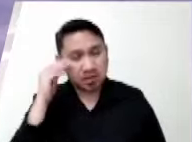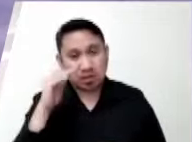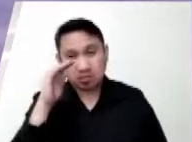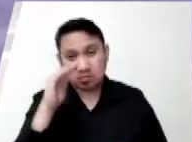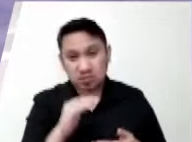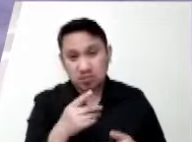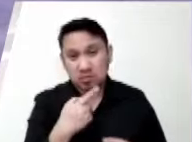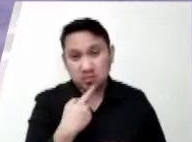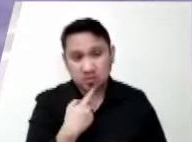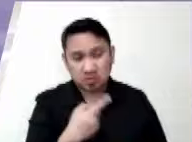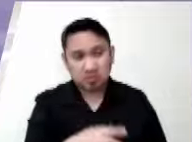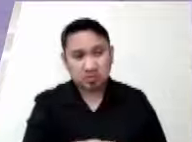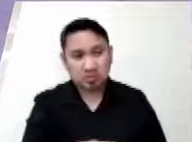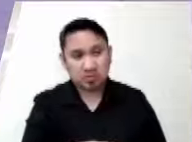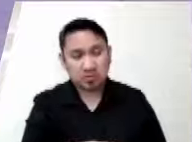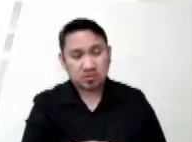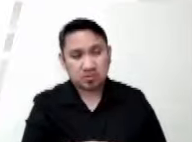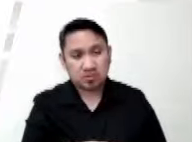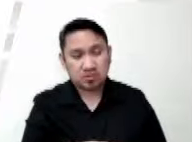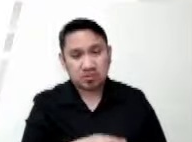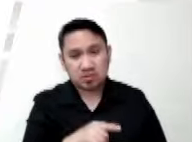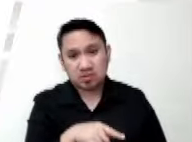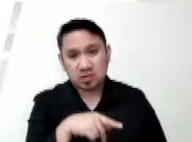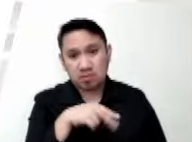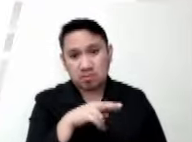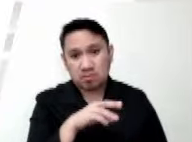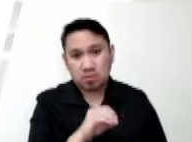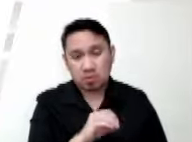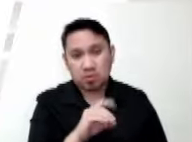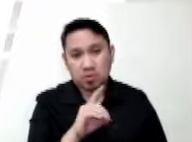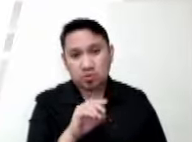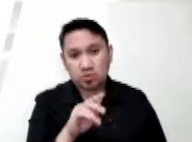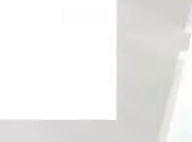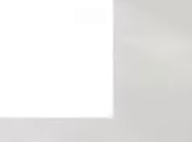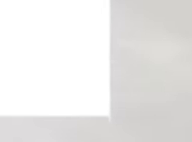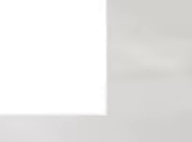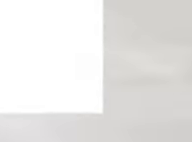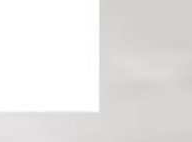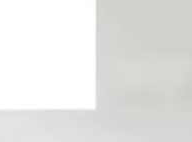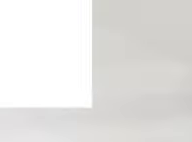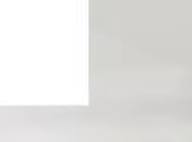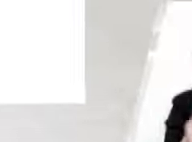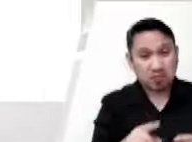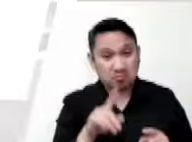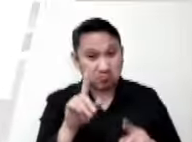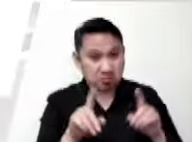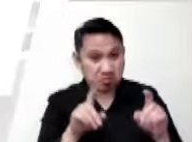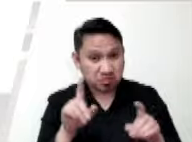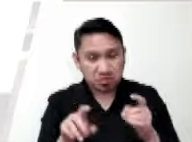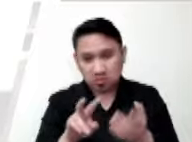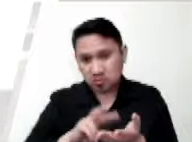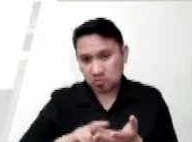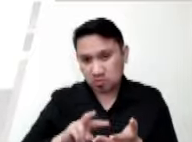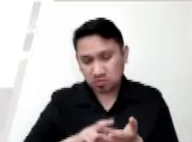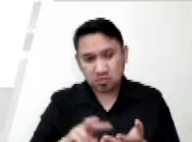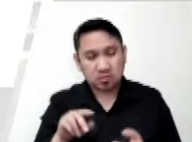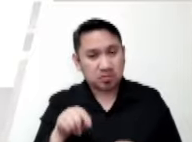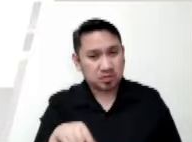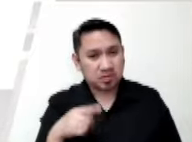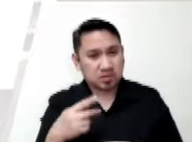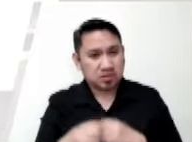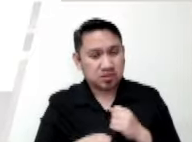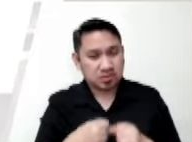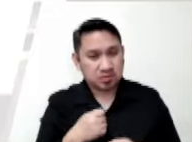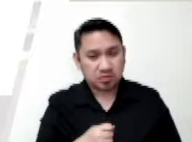nagsabing sila ay Pro Duterte ang tanong sa tugon ng massa survey na ginawa nitong second quarter ng taon